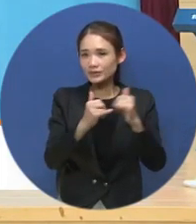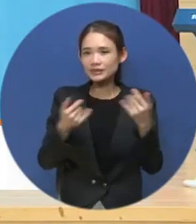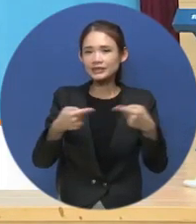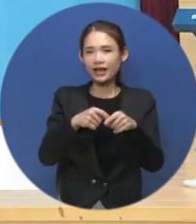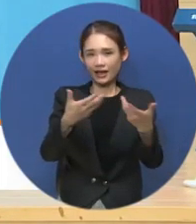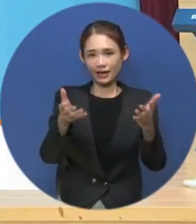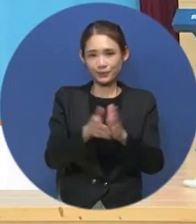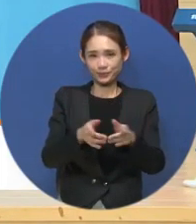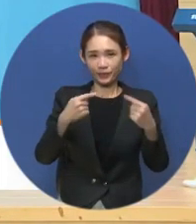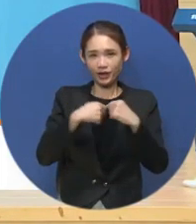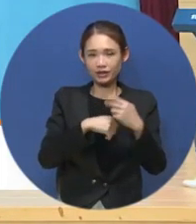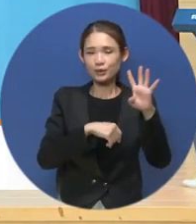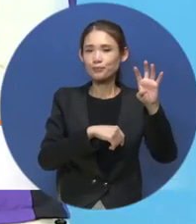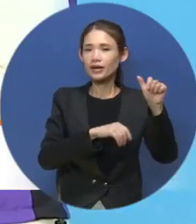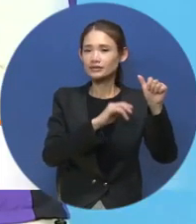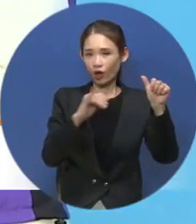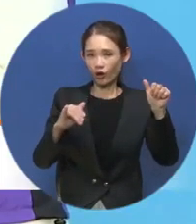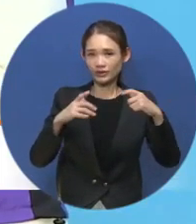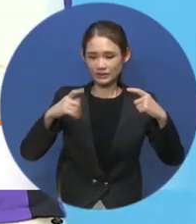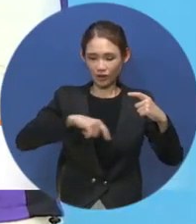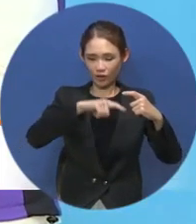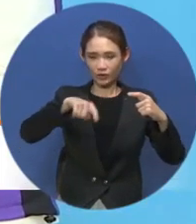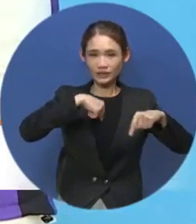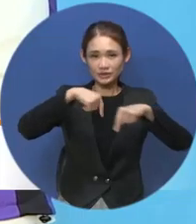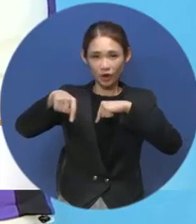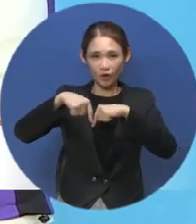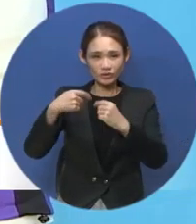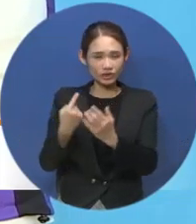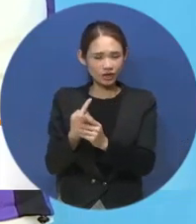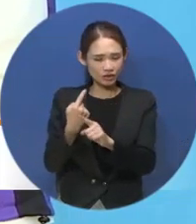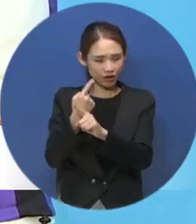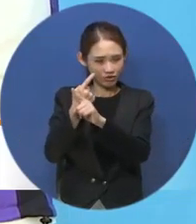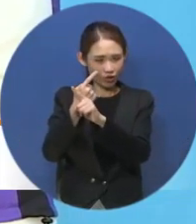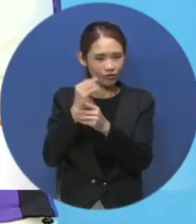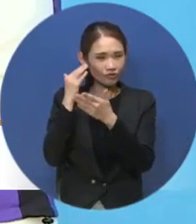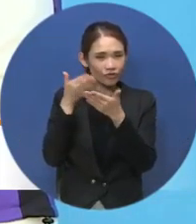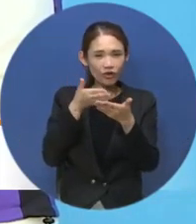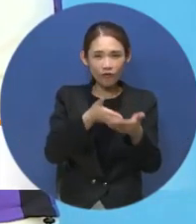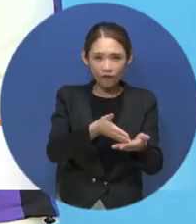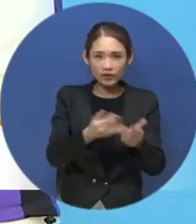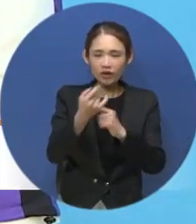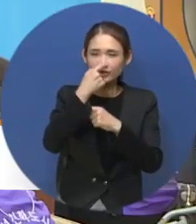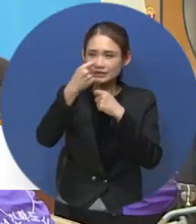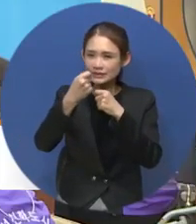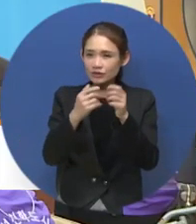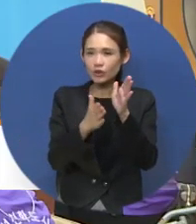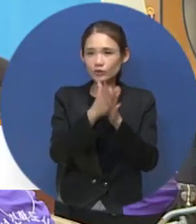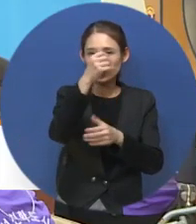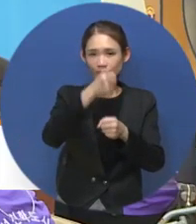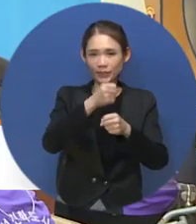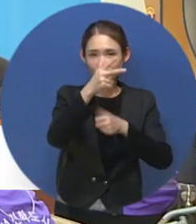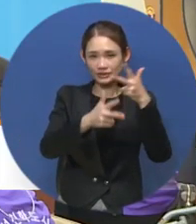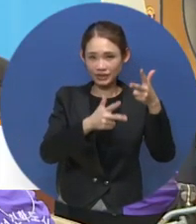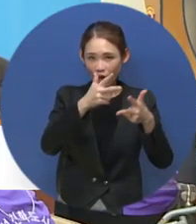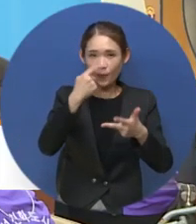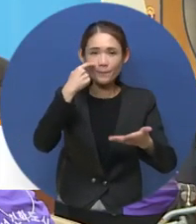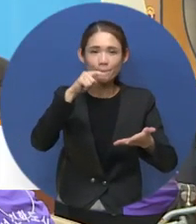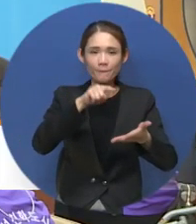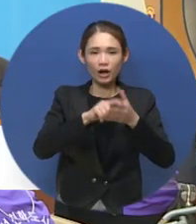순천시가 제2기 순천시 여성친화시민참여단 발대식을 순천시청에서 가졌습니다. 지난